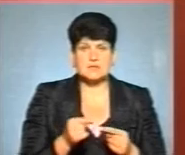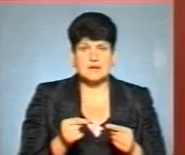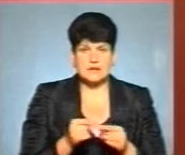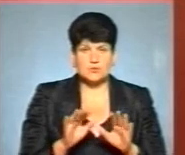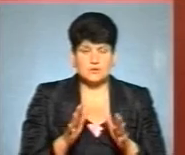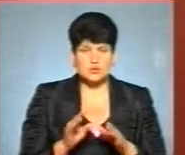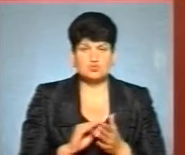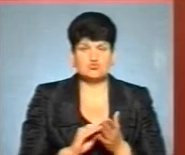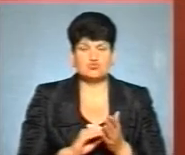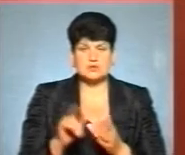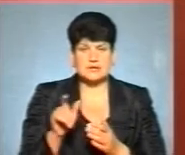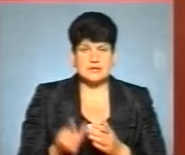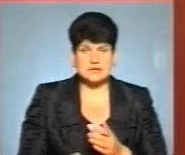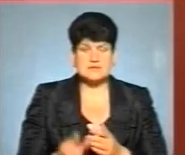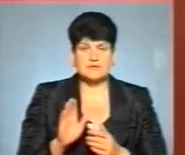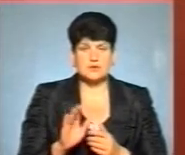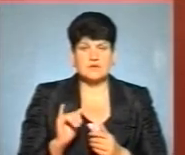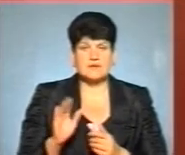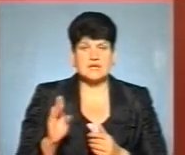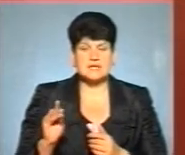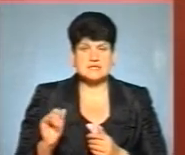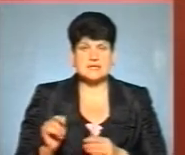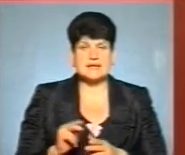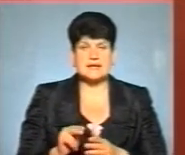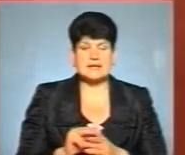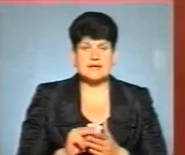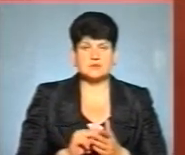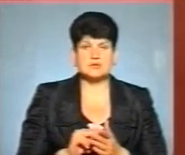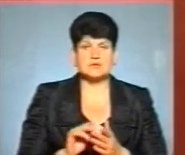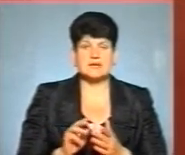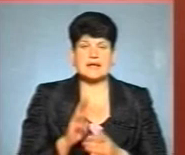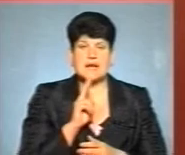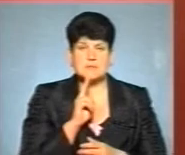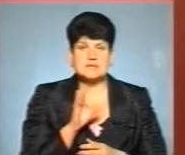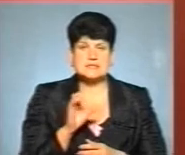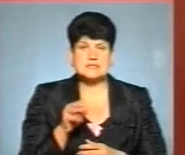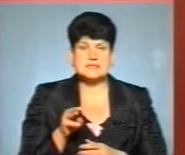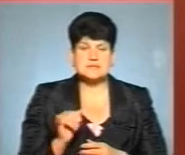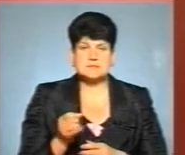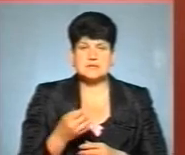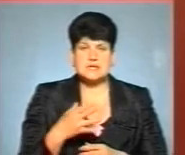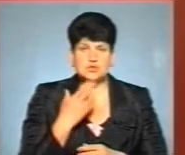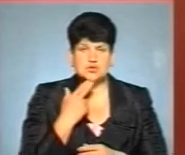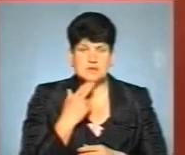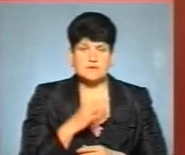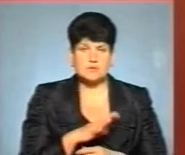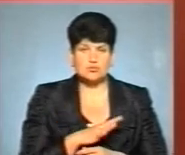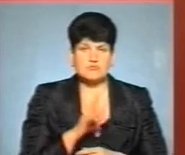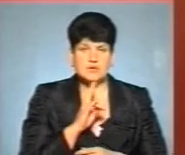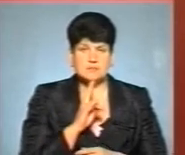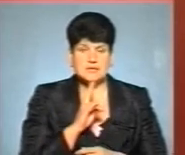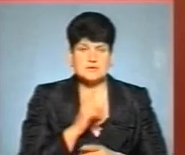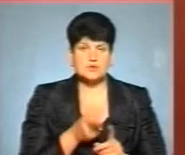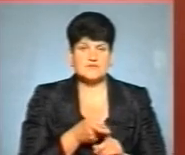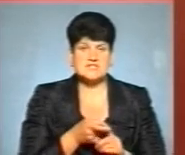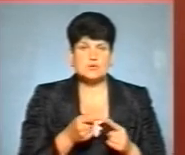Зокрема, журналістка Вікторія Ваніцька, яка є і редакторкою сайту «Кременець Сіті», 15 червня побувала у Кременецькому